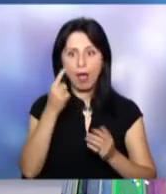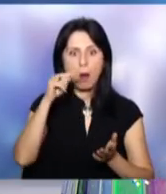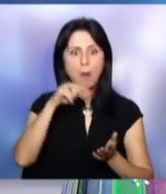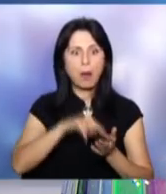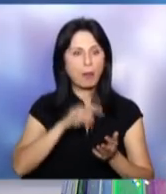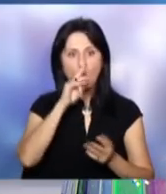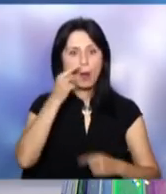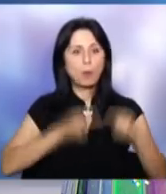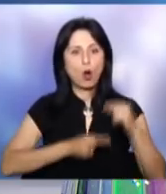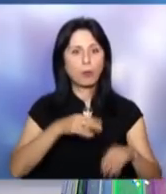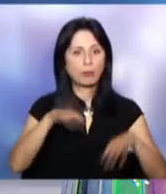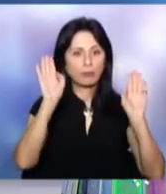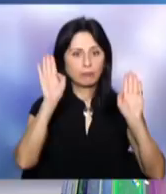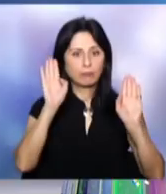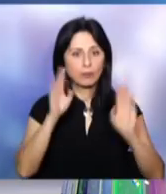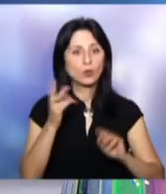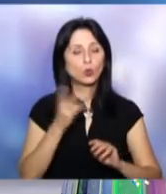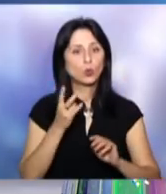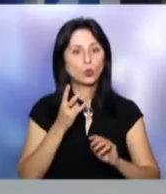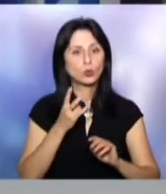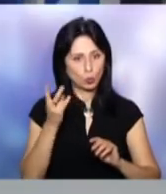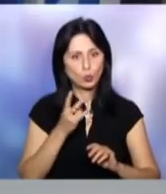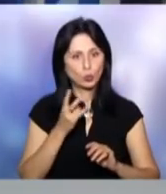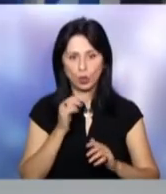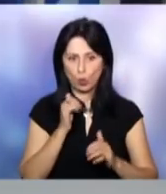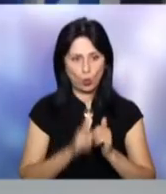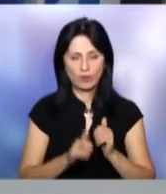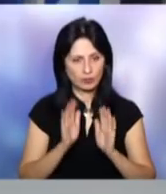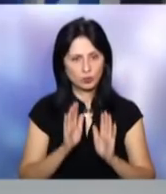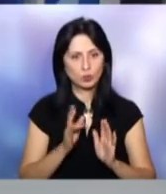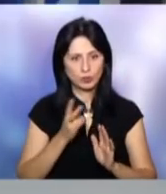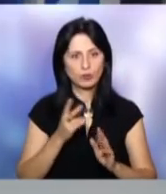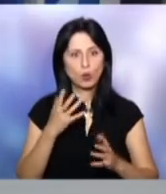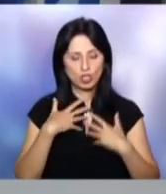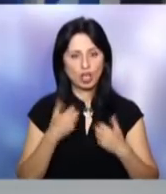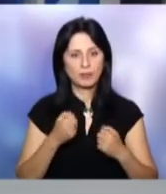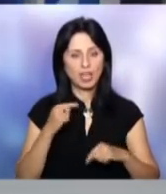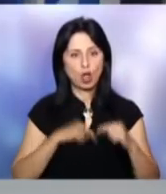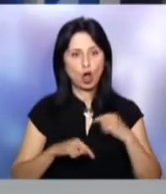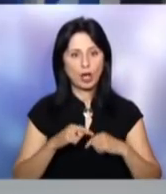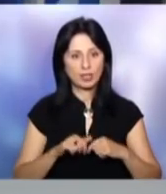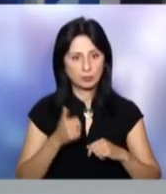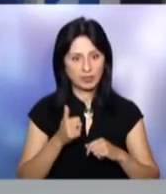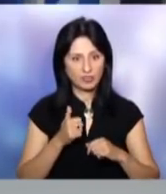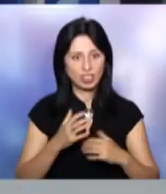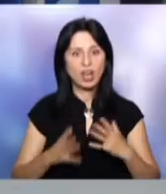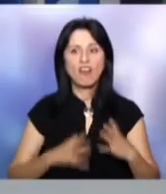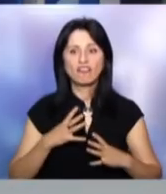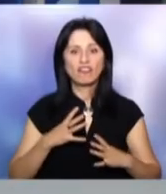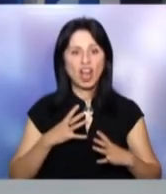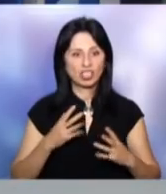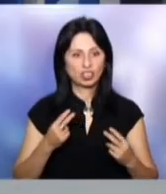გვაქვს უკვე, ასე დიეტურ ცოდებს ყოველთვის გვპატიებს ორგანიზმი. ყოველთვის გვპატიებს ჯანმრთელი ორგანიზმი და ეს გვჭირდება კიდევაც